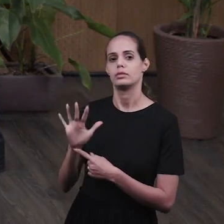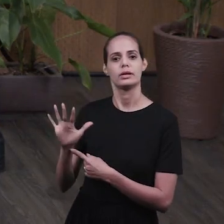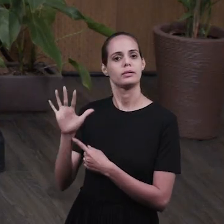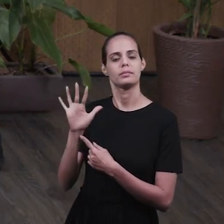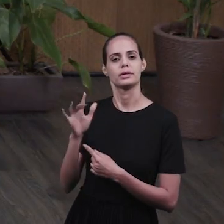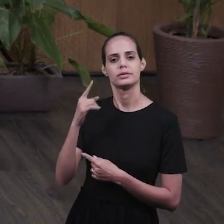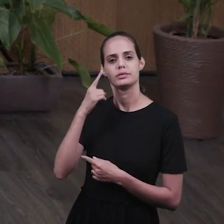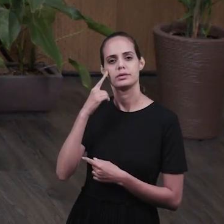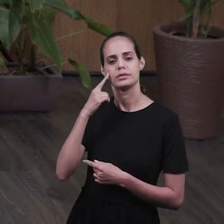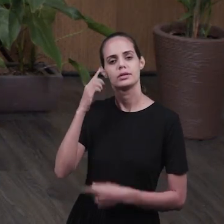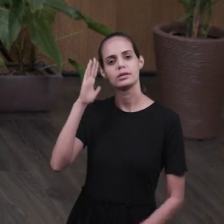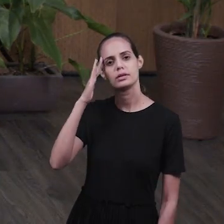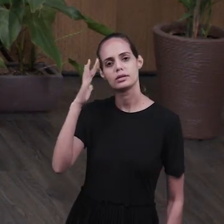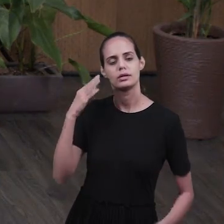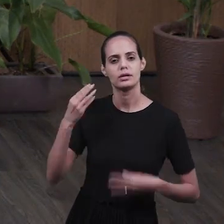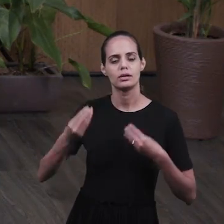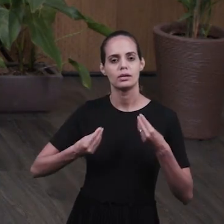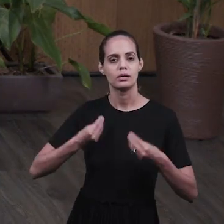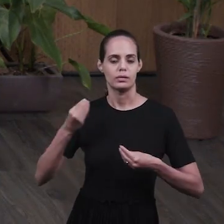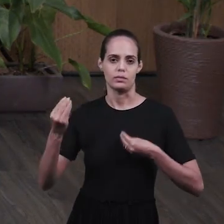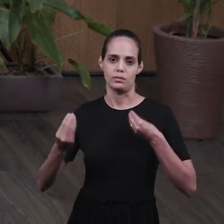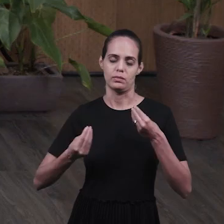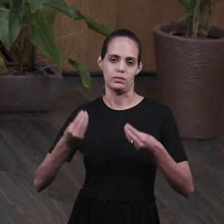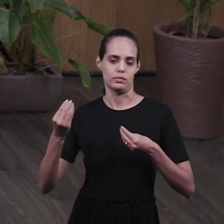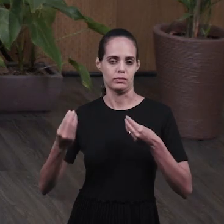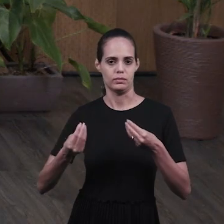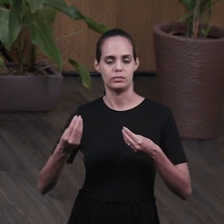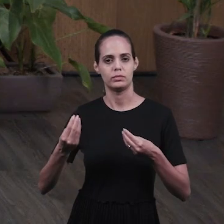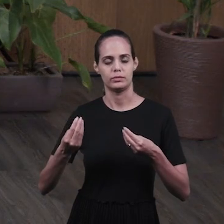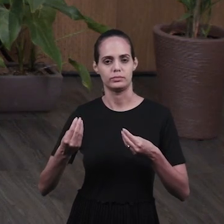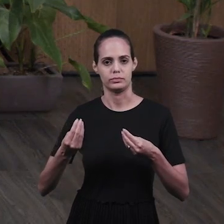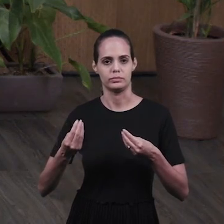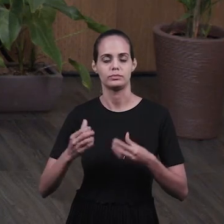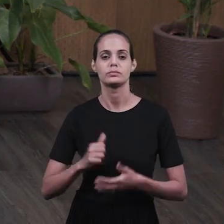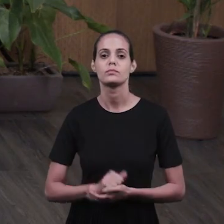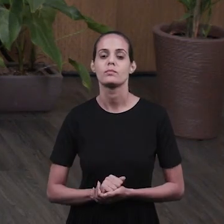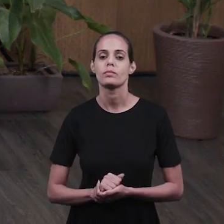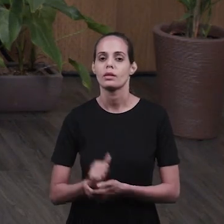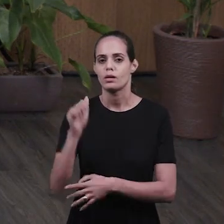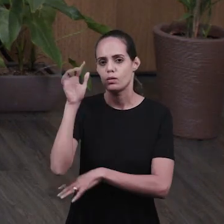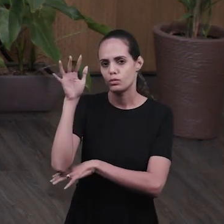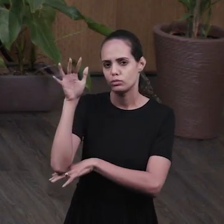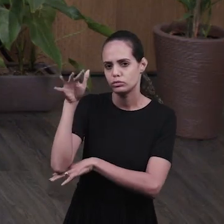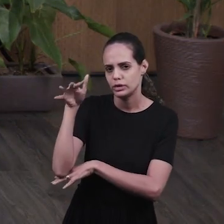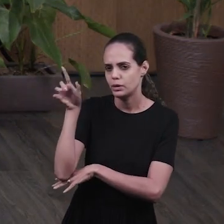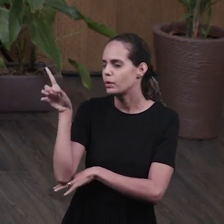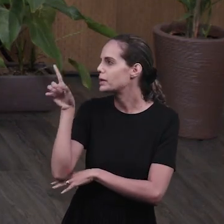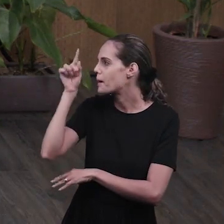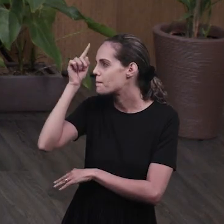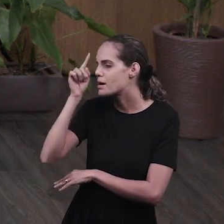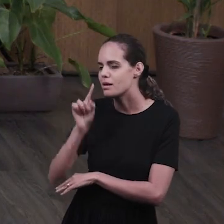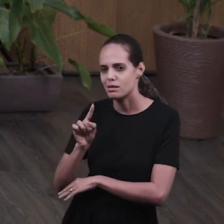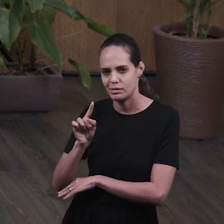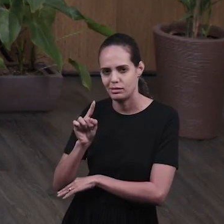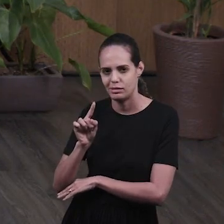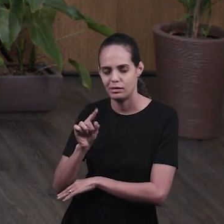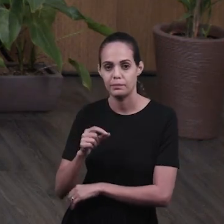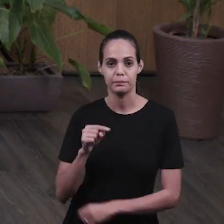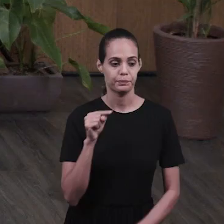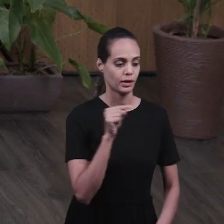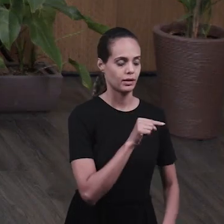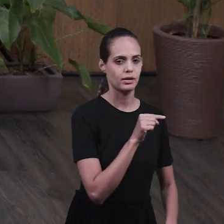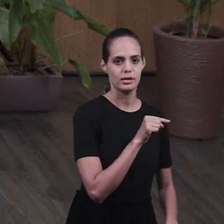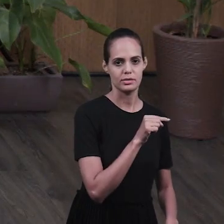bien comprendre comment est cette situation entre le blé, qui est cette plante ici plus